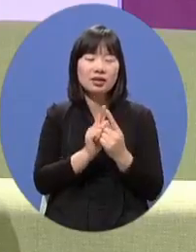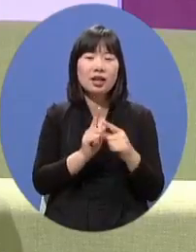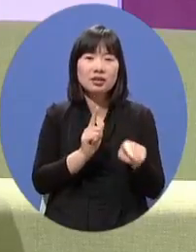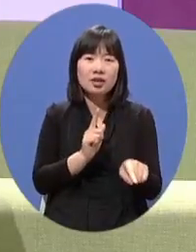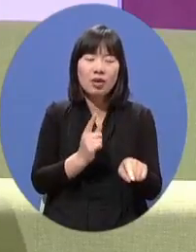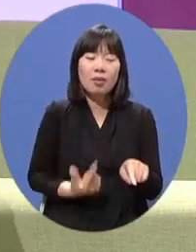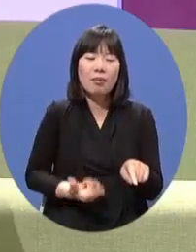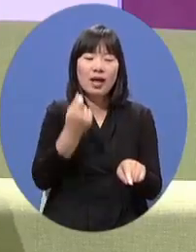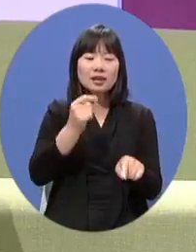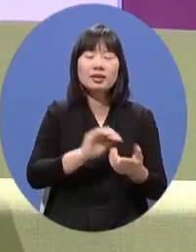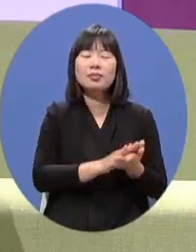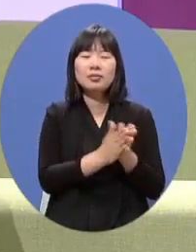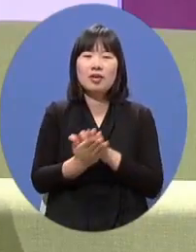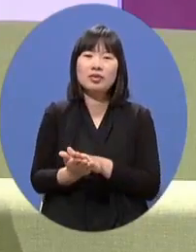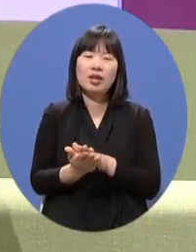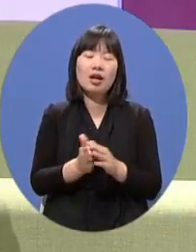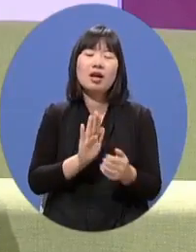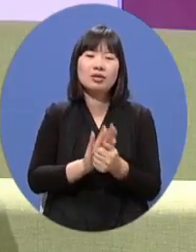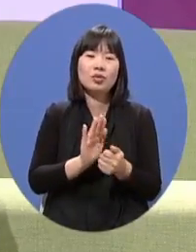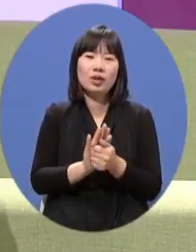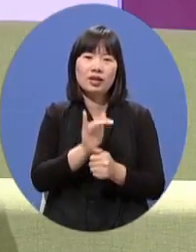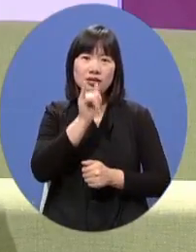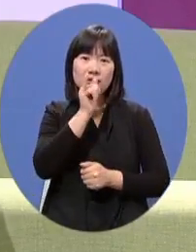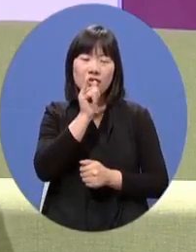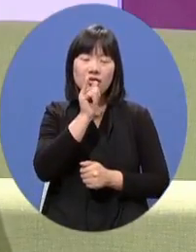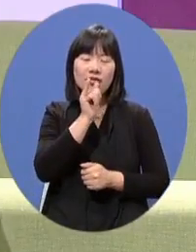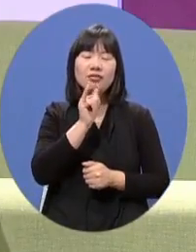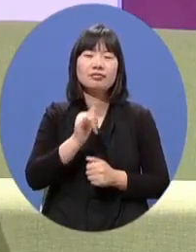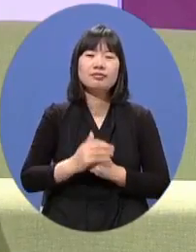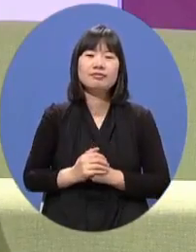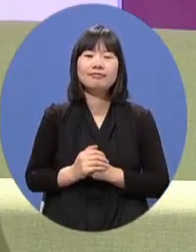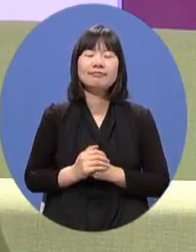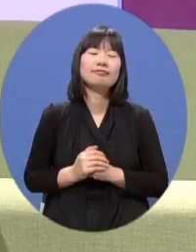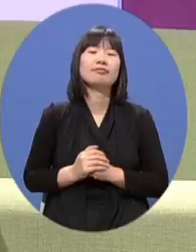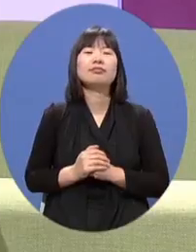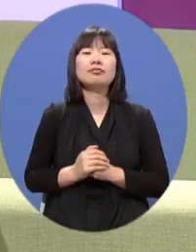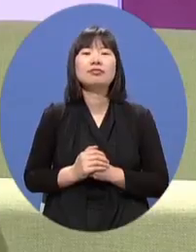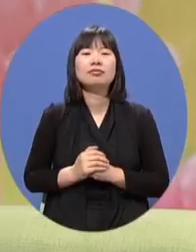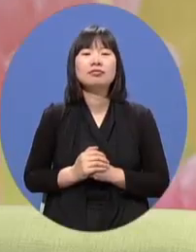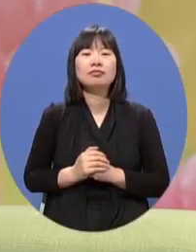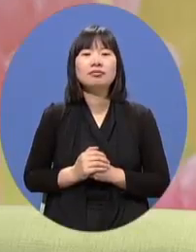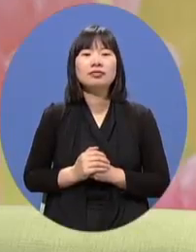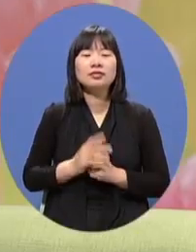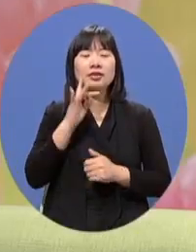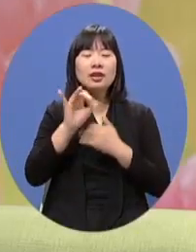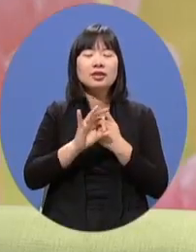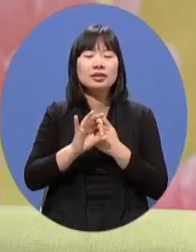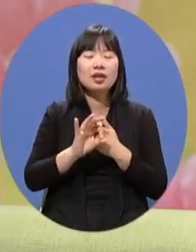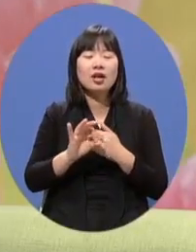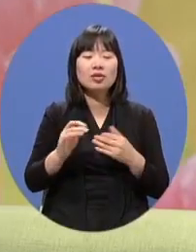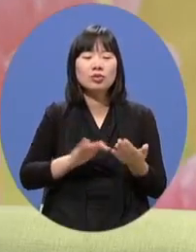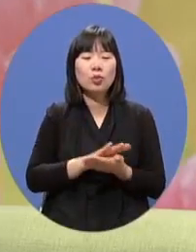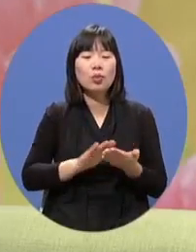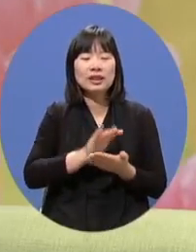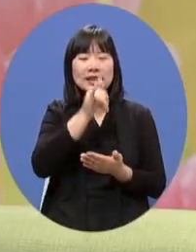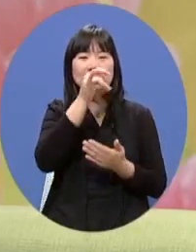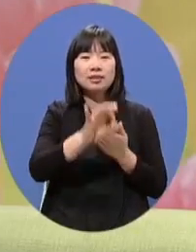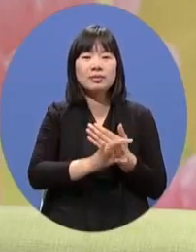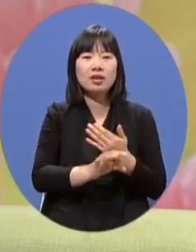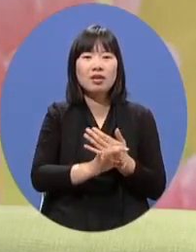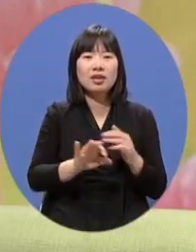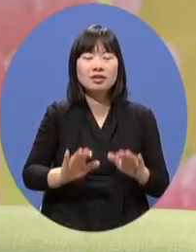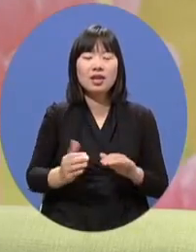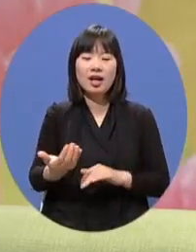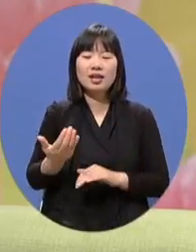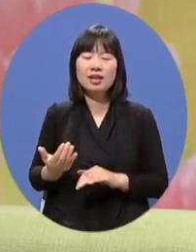통해서 빨리 전환이 될수 있게끔 이런 이제 도와주시는 그런 작업이 필요하고요. 만약 놀이로 한다고 하면 놀이는